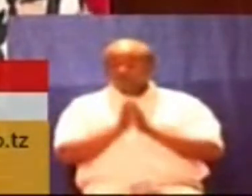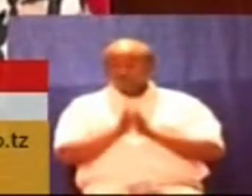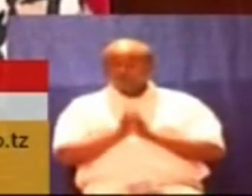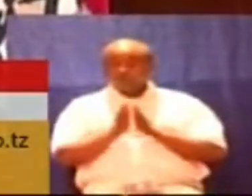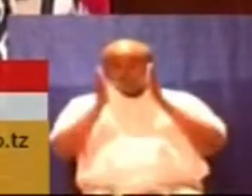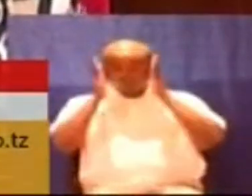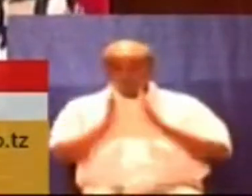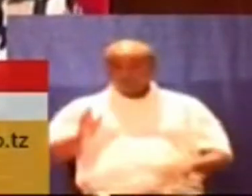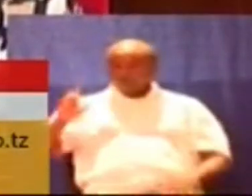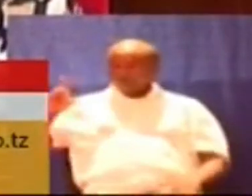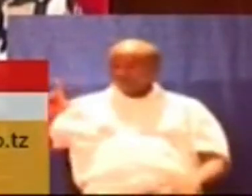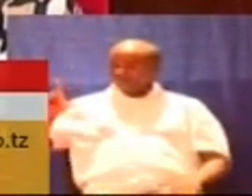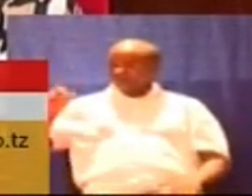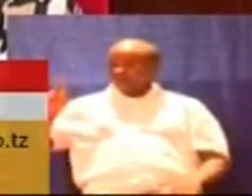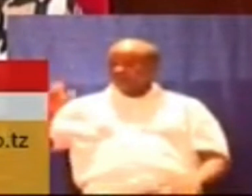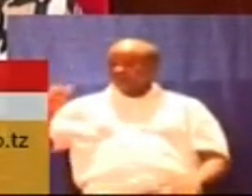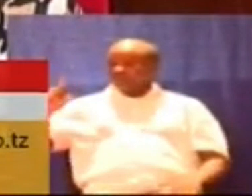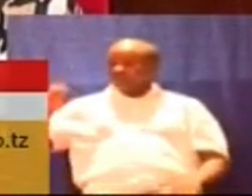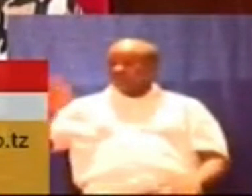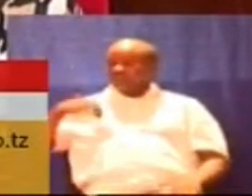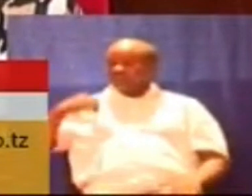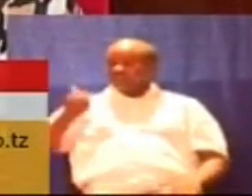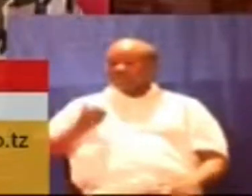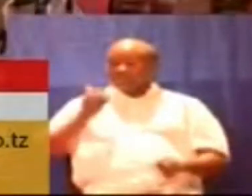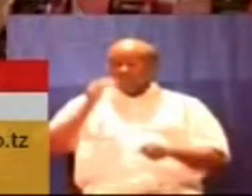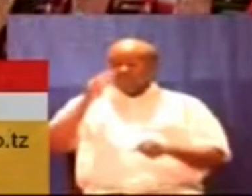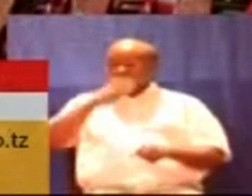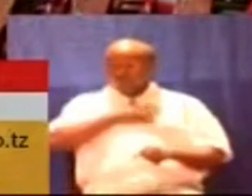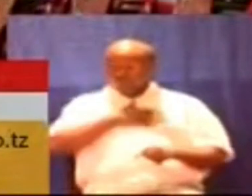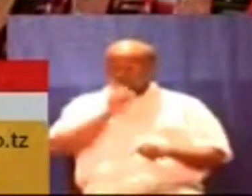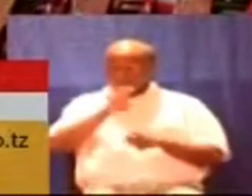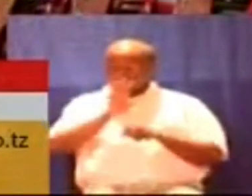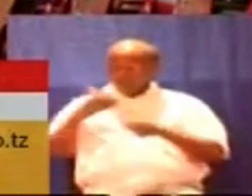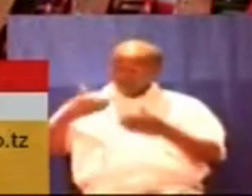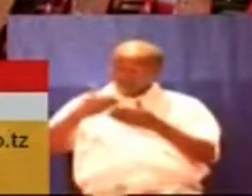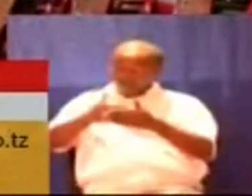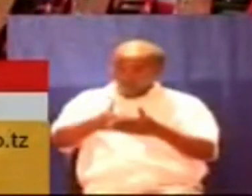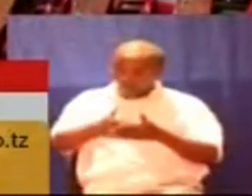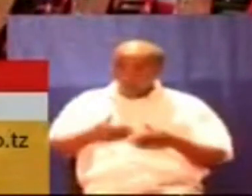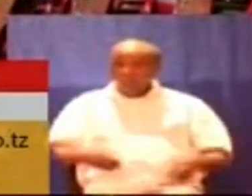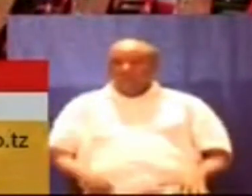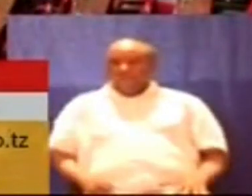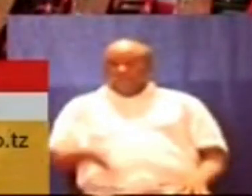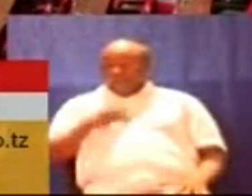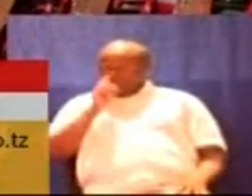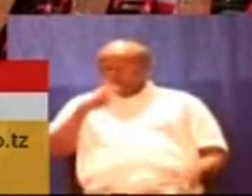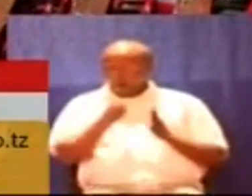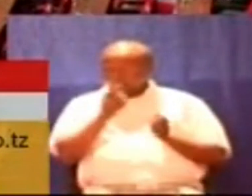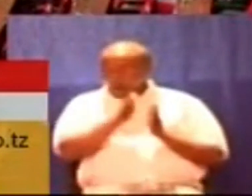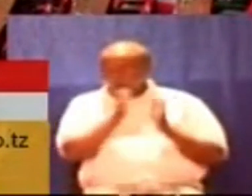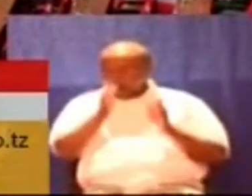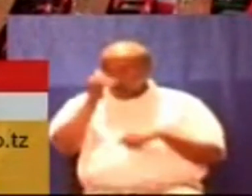Birulida, dada yetu wa siku nyingi, tumekuwa nawe na tuko nawe mpaka mwisho wa